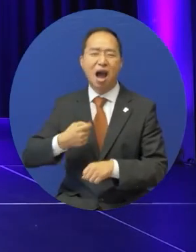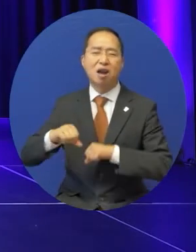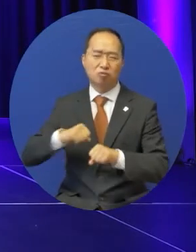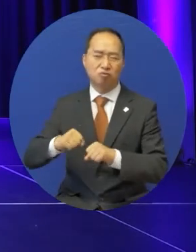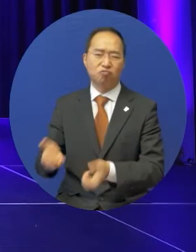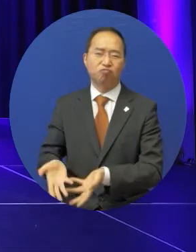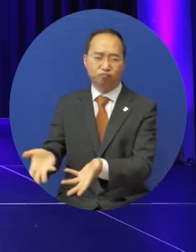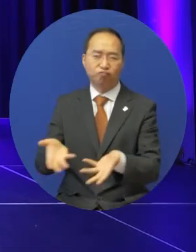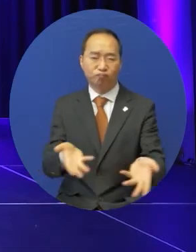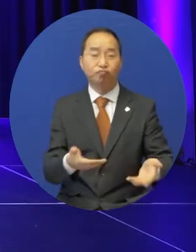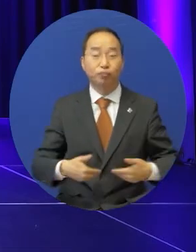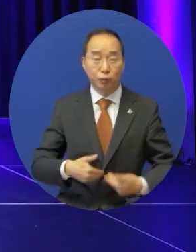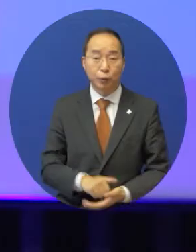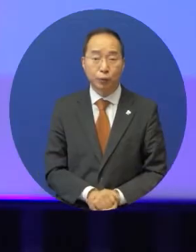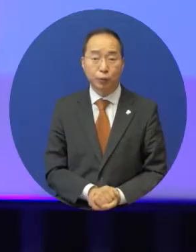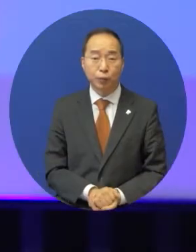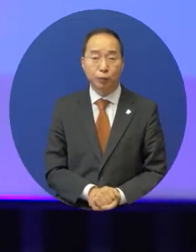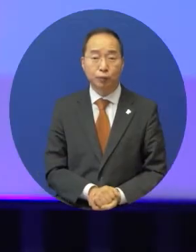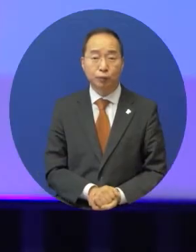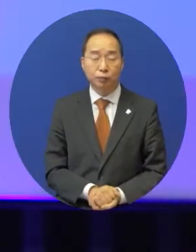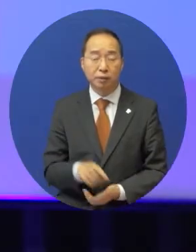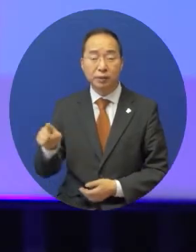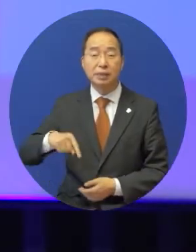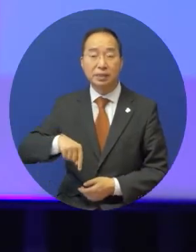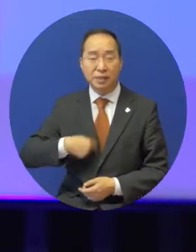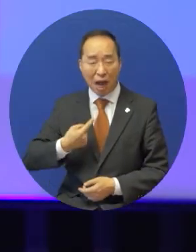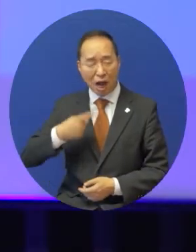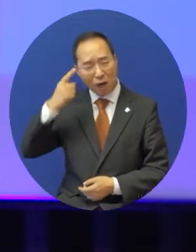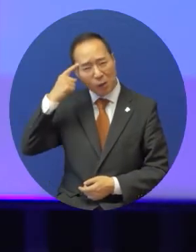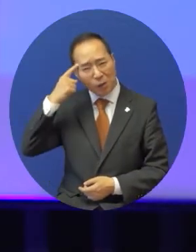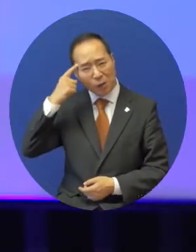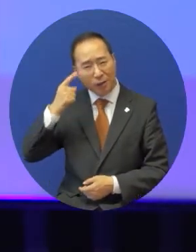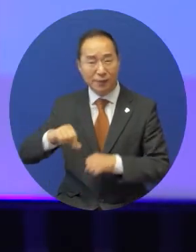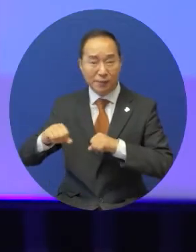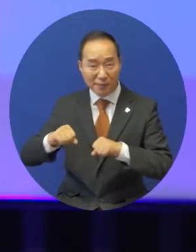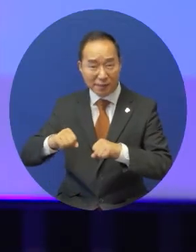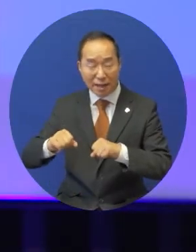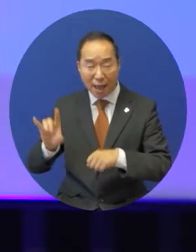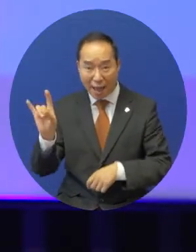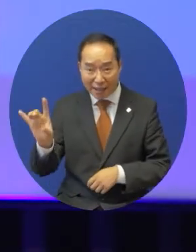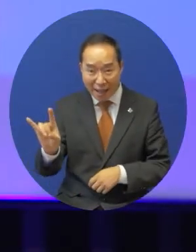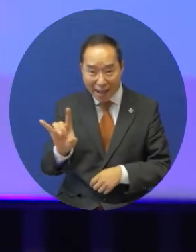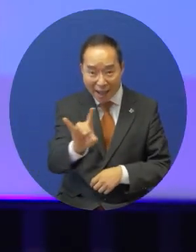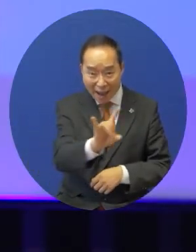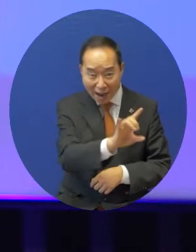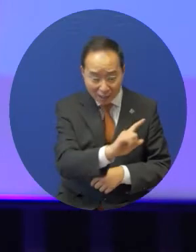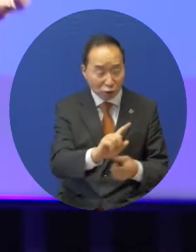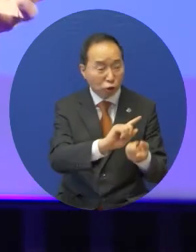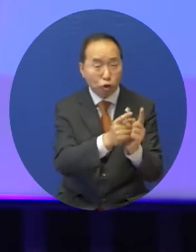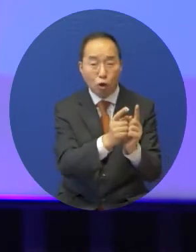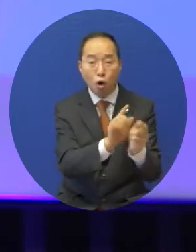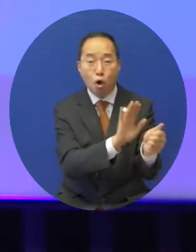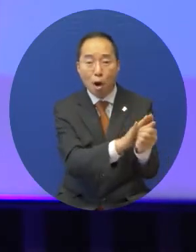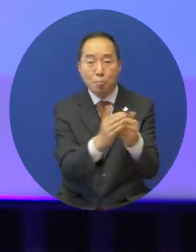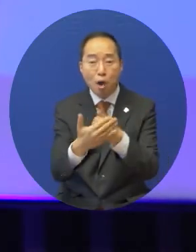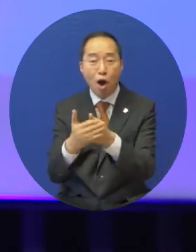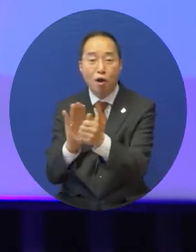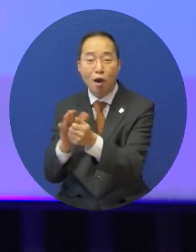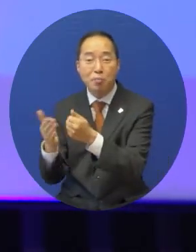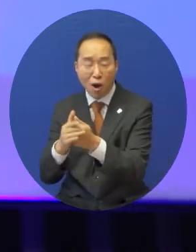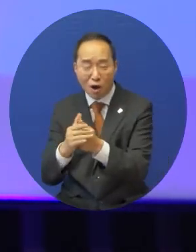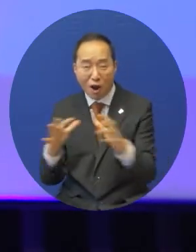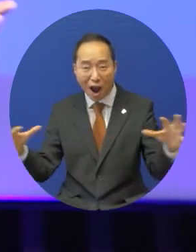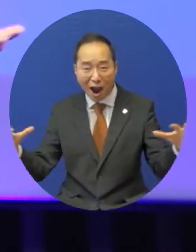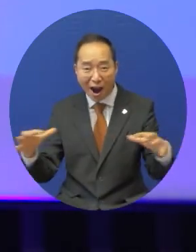있는 자율을 줘야 되죠. 그리고 그 자율된 각각의 개인들이 서로